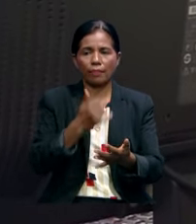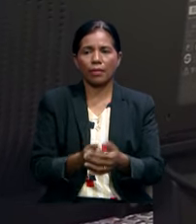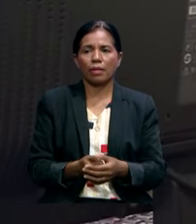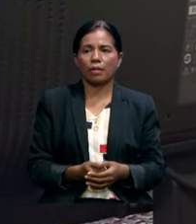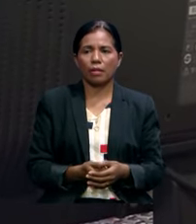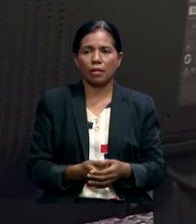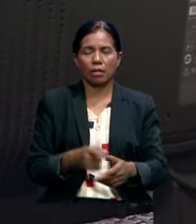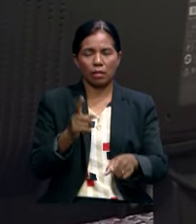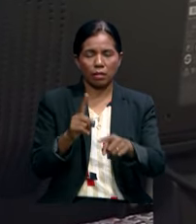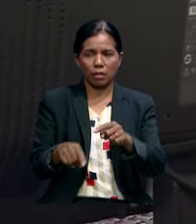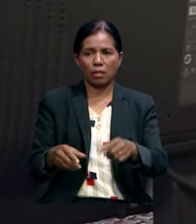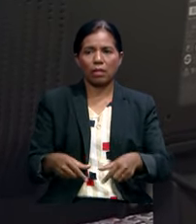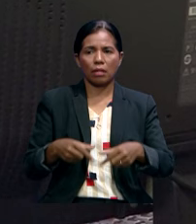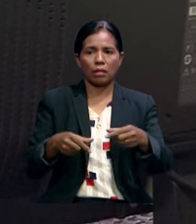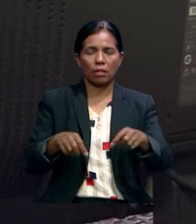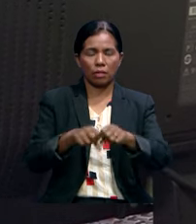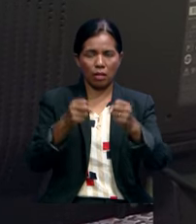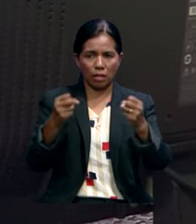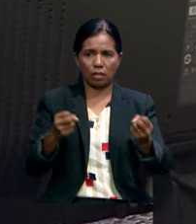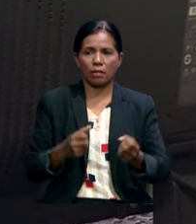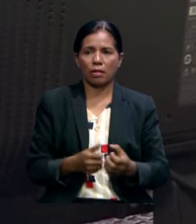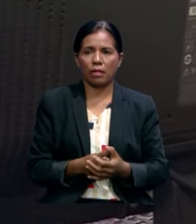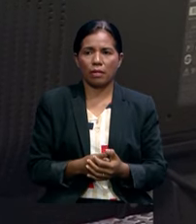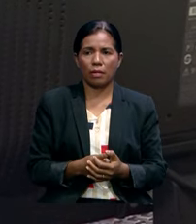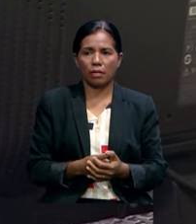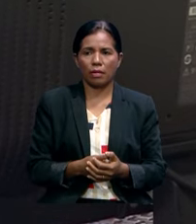para evita a to estraga